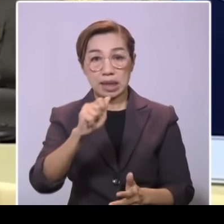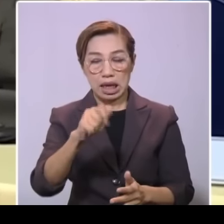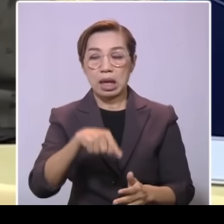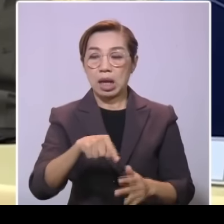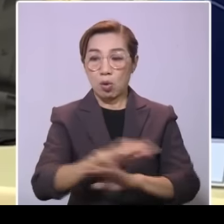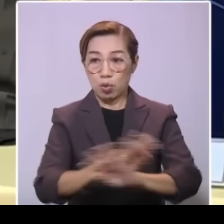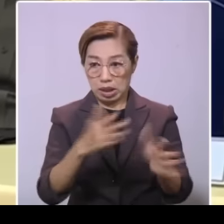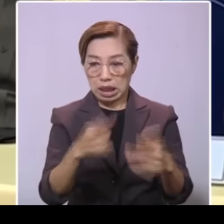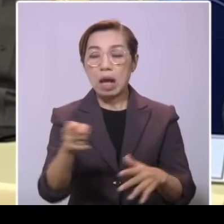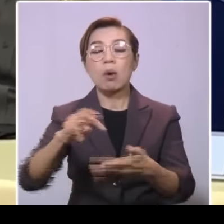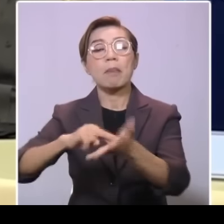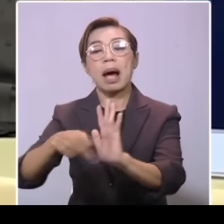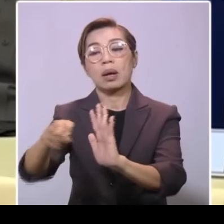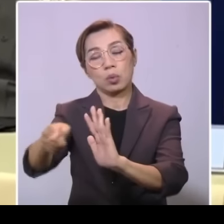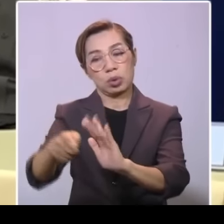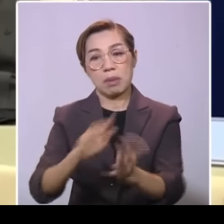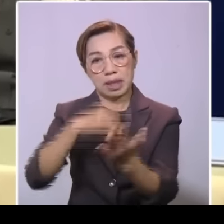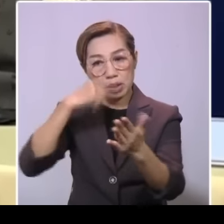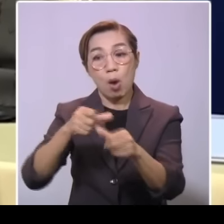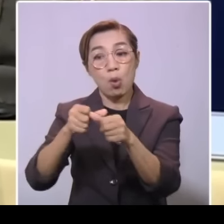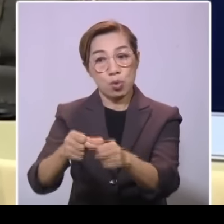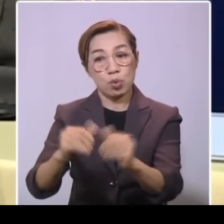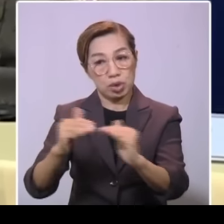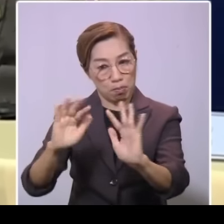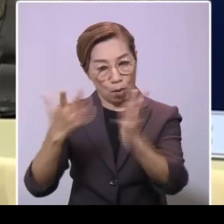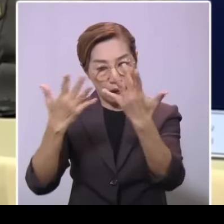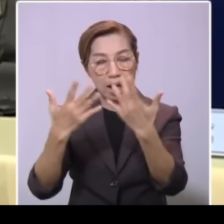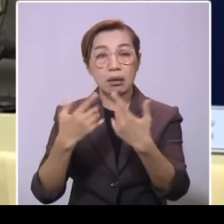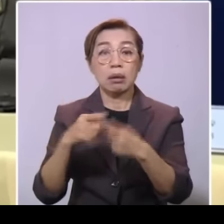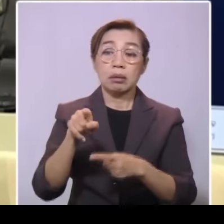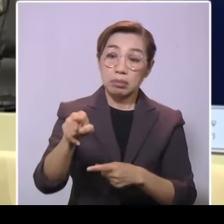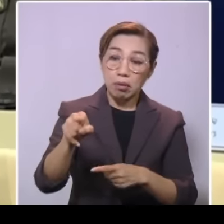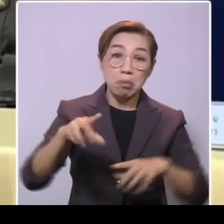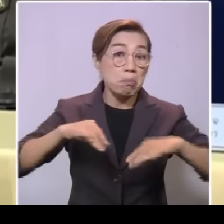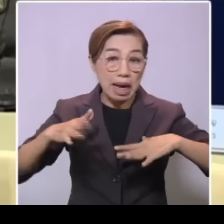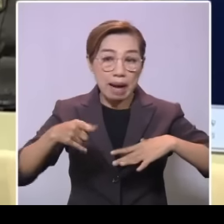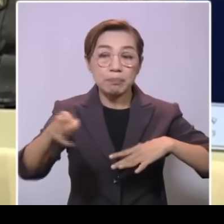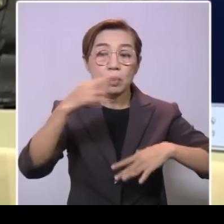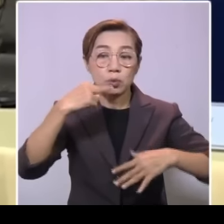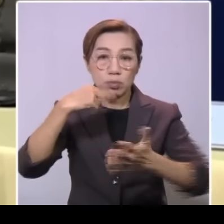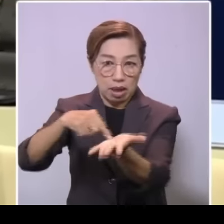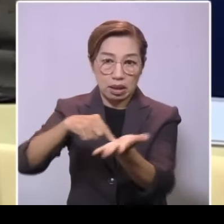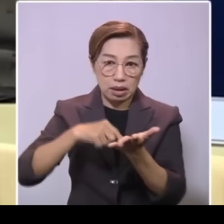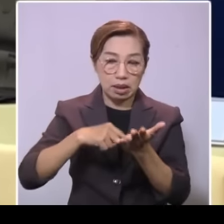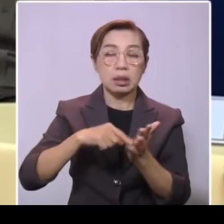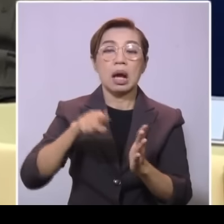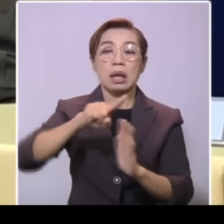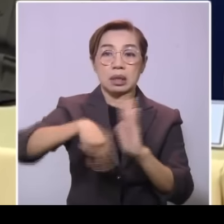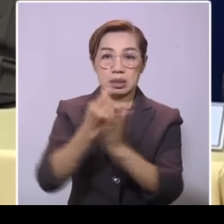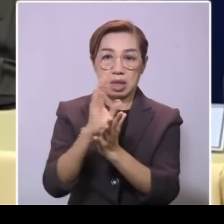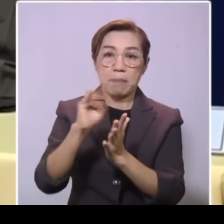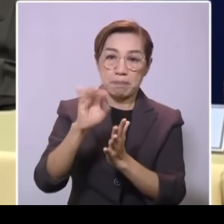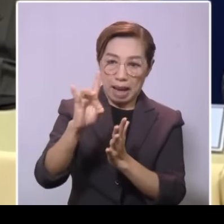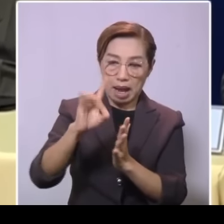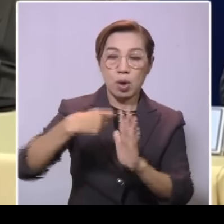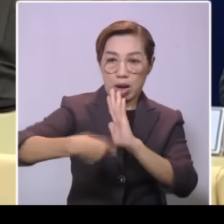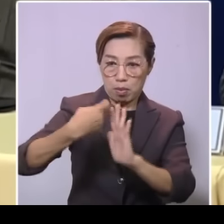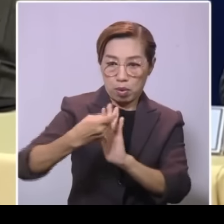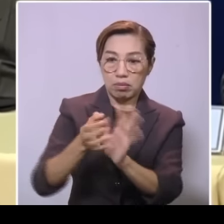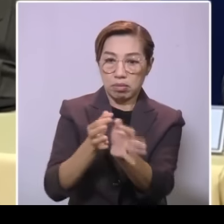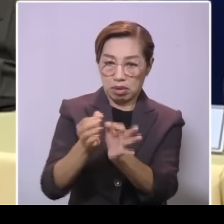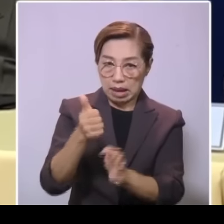ม.83กับเขาเขาก็มีสิทธิ์ที่จะอุทธรณ์ภายใน48ชั่วโมงนะครับถามว่าเขายังมีสิทธิ์อยู่